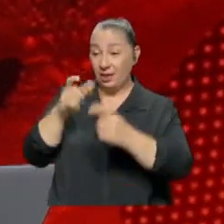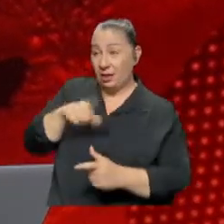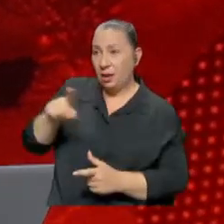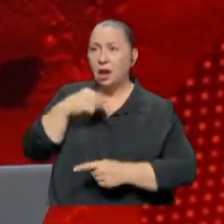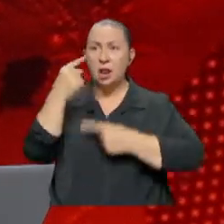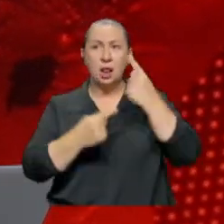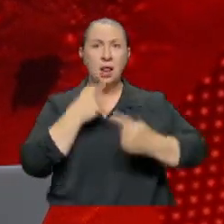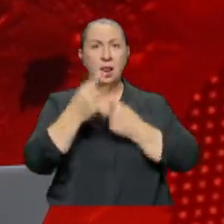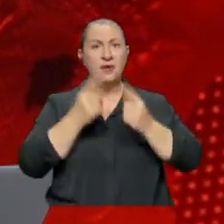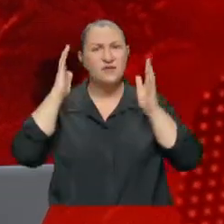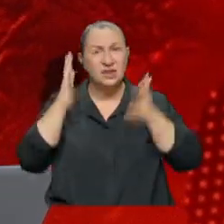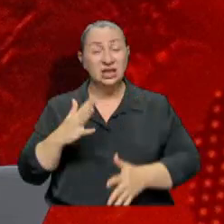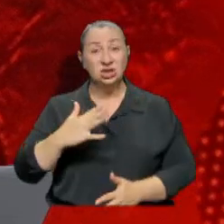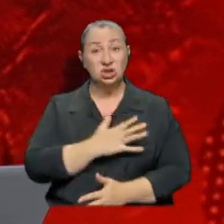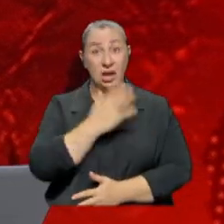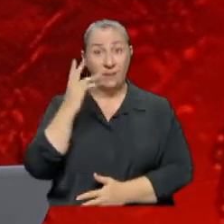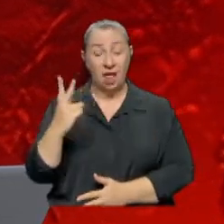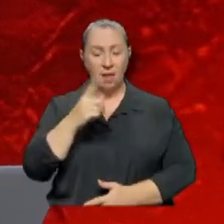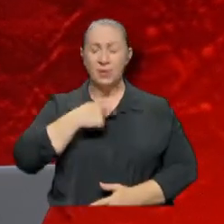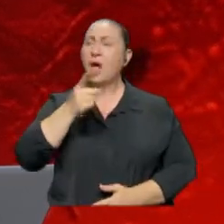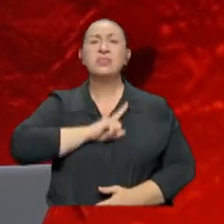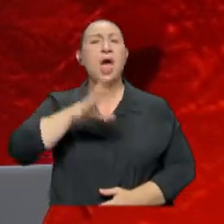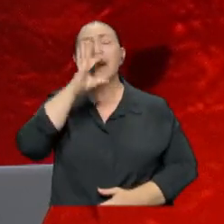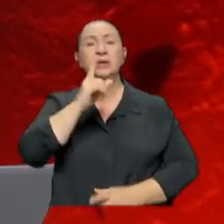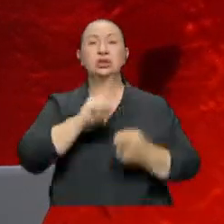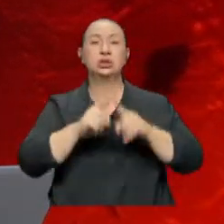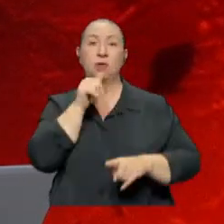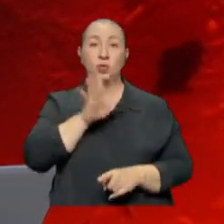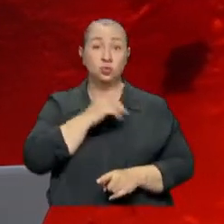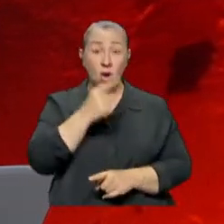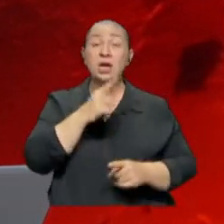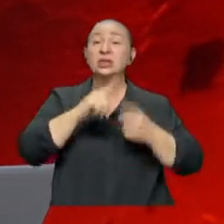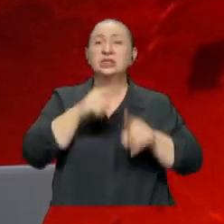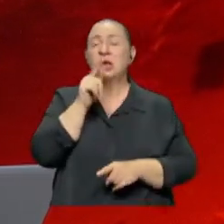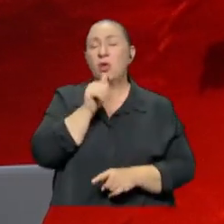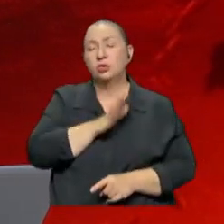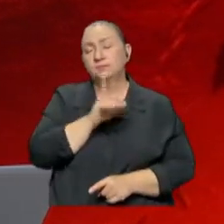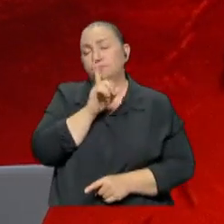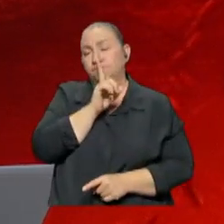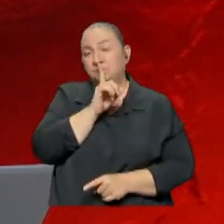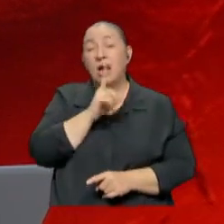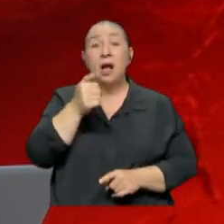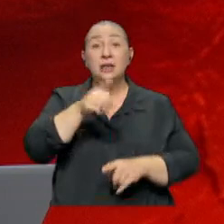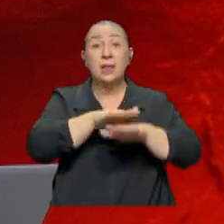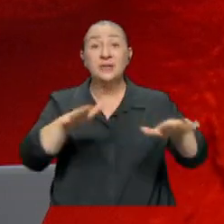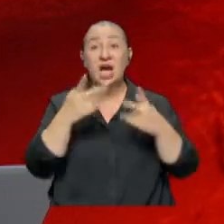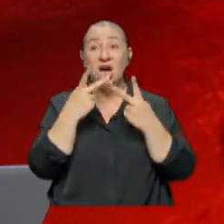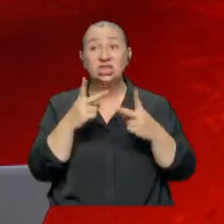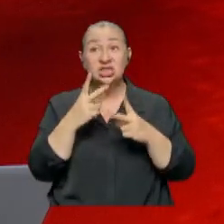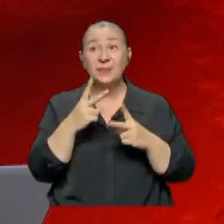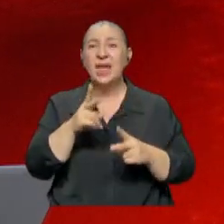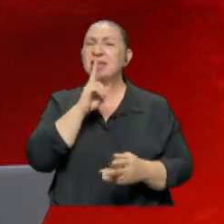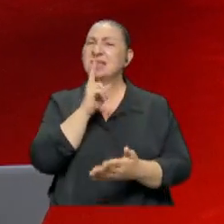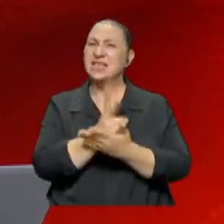çok dillendiriliyor. CHP'liler adayımız Kılıçdaroğlu diyor ama Kılıçdaroğlu sessiz. Altılı Masa'dan gelen açıklamalarda